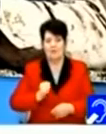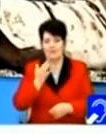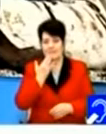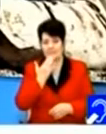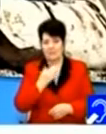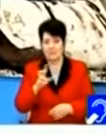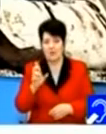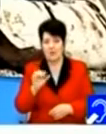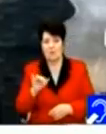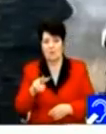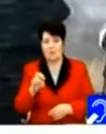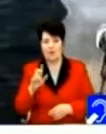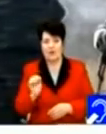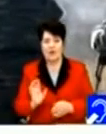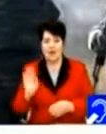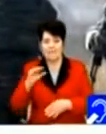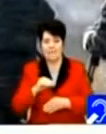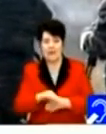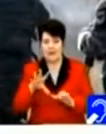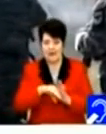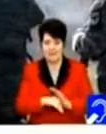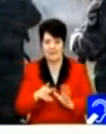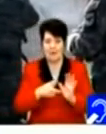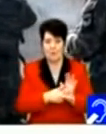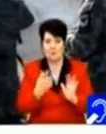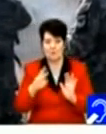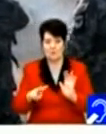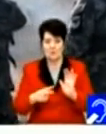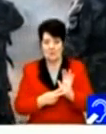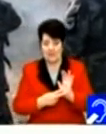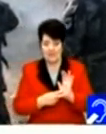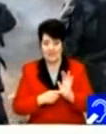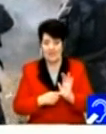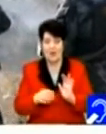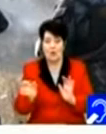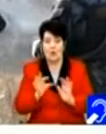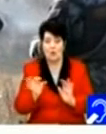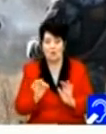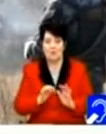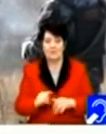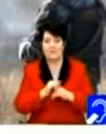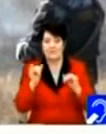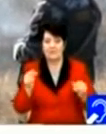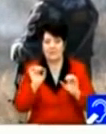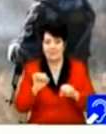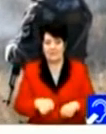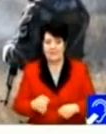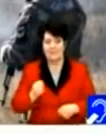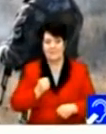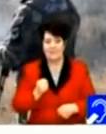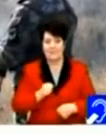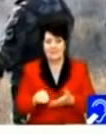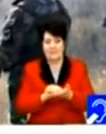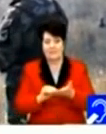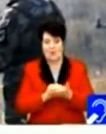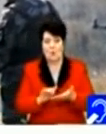de Abulboaca. Aplicația se desfășoară în perioada 8-26 octombrie și își propune să dezvolte capabilitățile militarilor prin